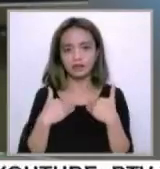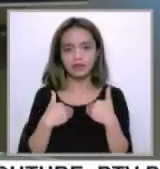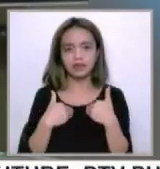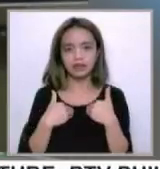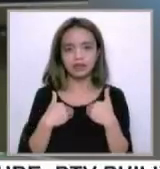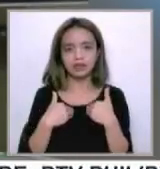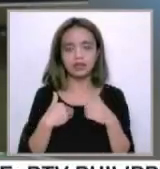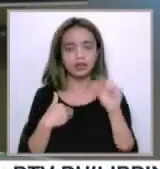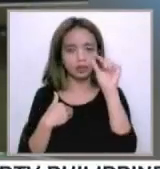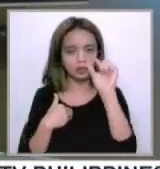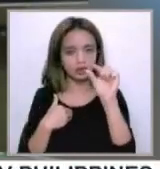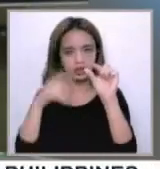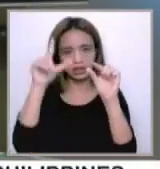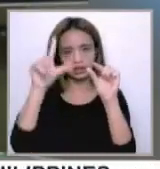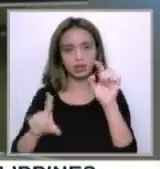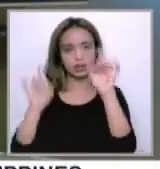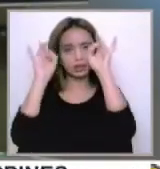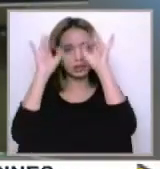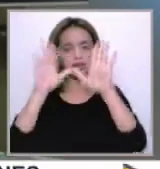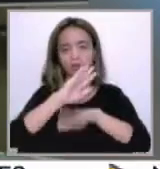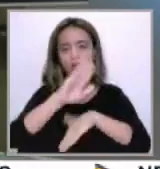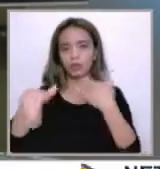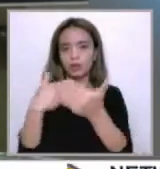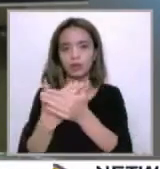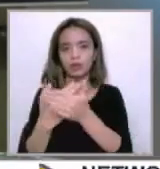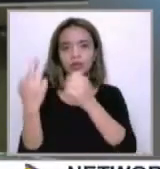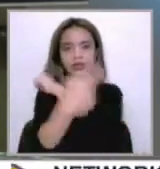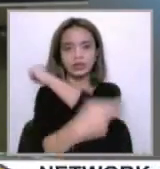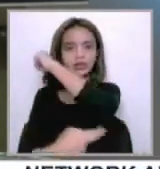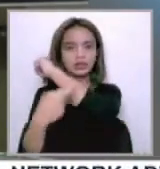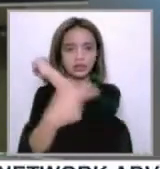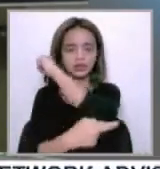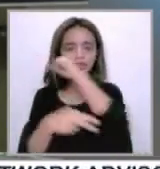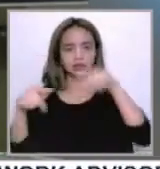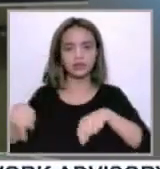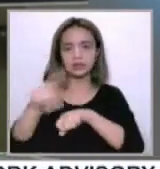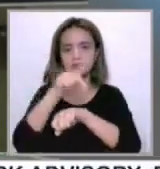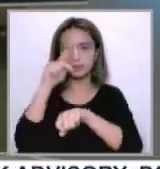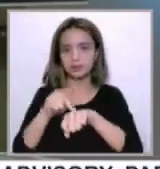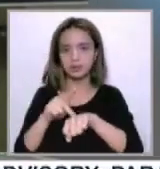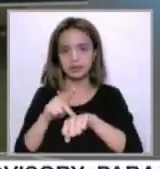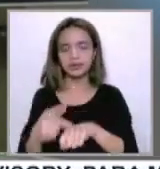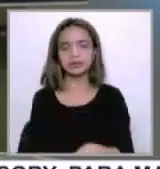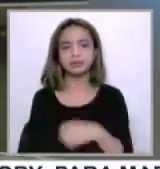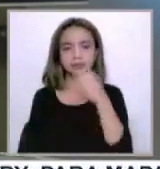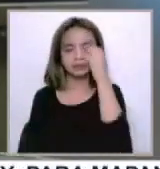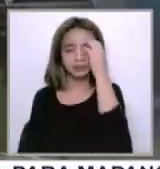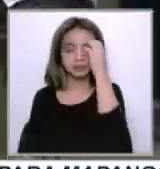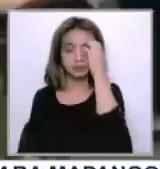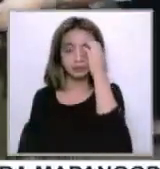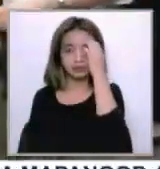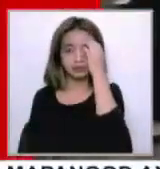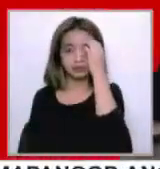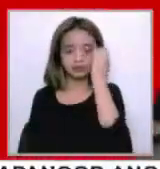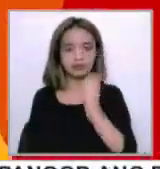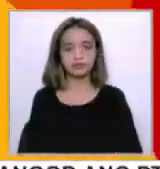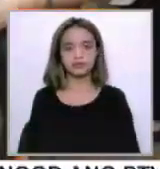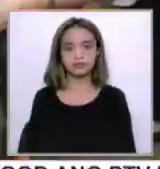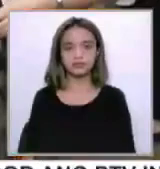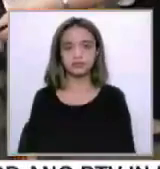na lang ang lahat ng rehiyon sa bansa. Si Mark Fetalco sa detalye. Rise and shine, Mark!